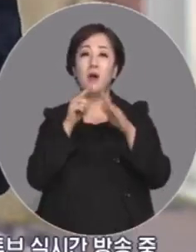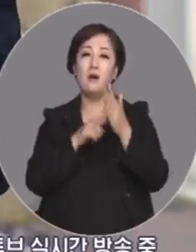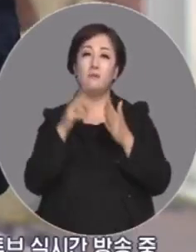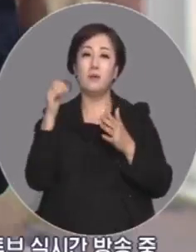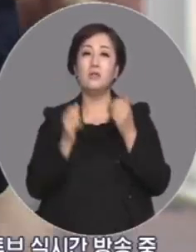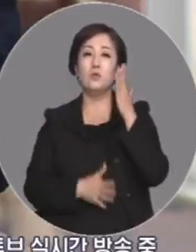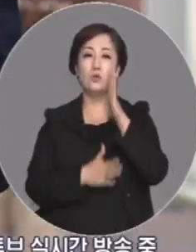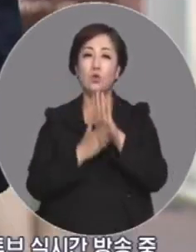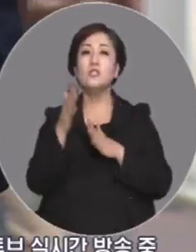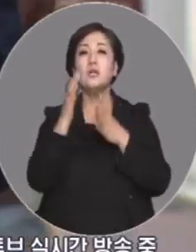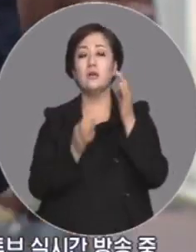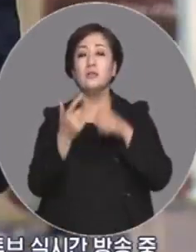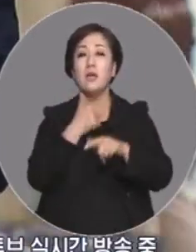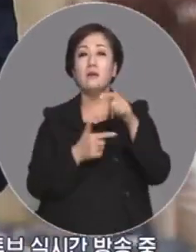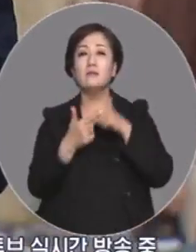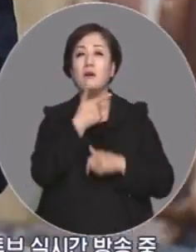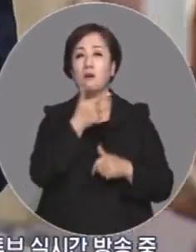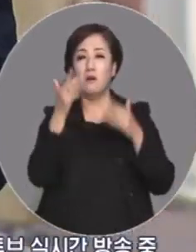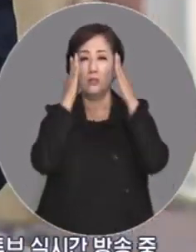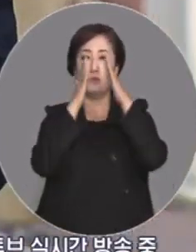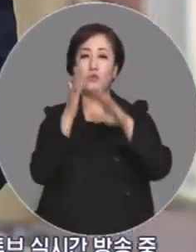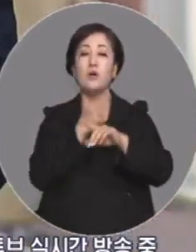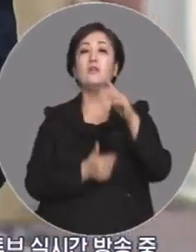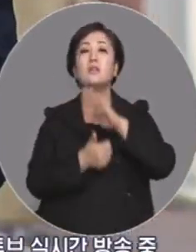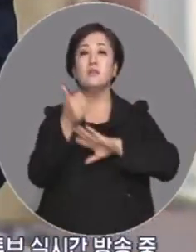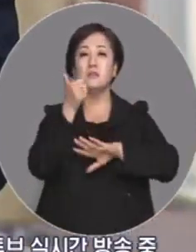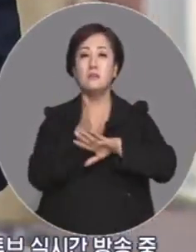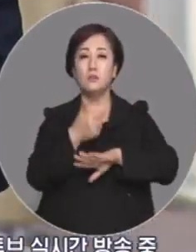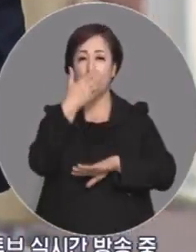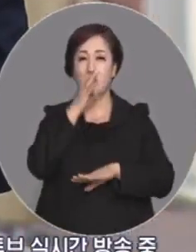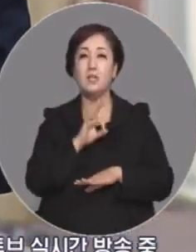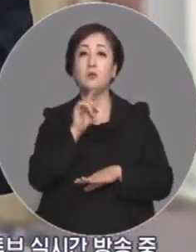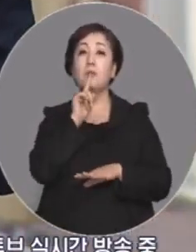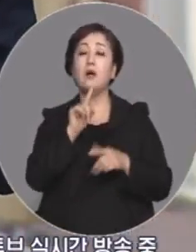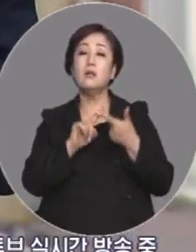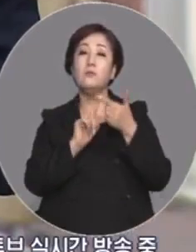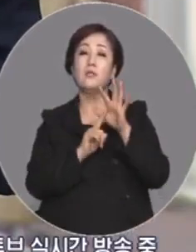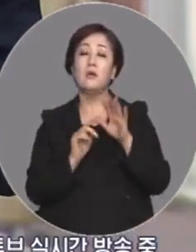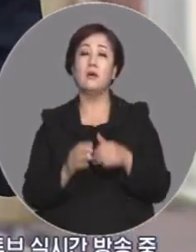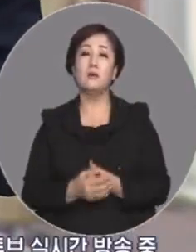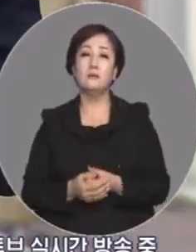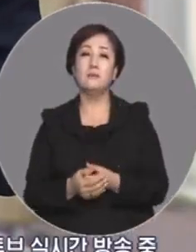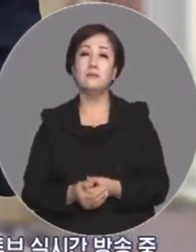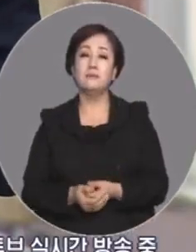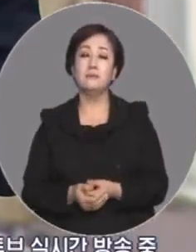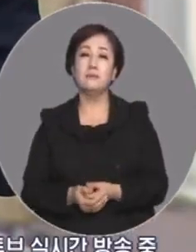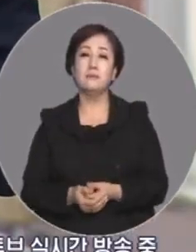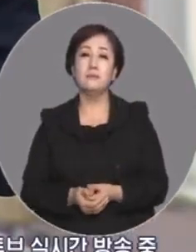도시 경쟁력을 높이자는 목소리가 되려 설득력을 얻고 있습니다. UBC 뉴스 조인호입니다.